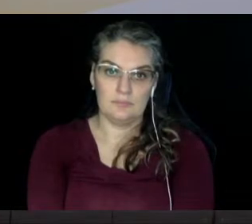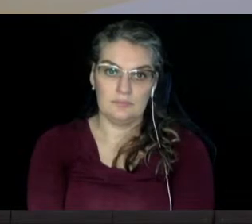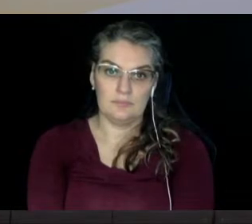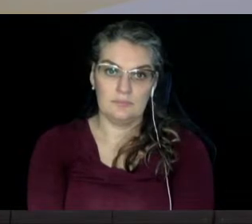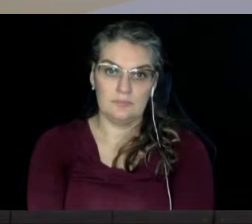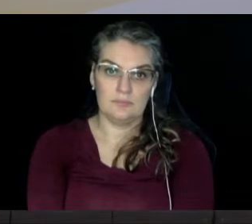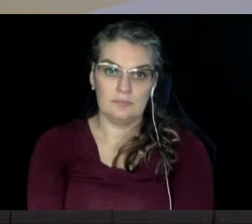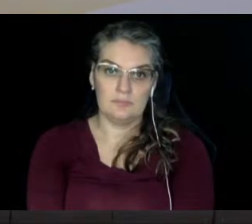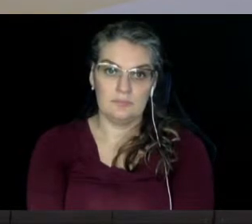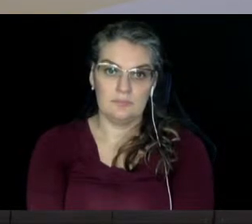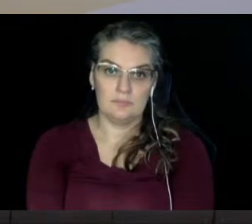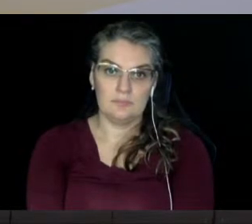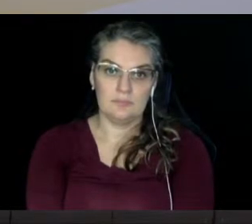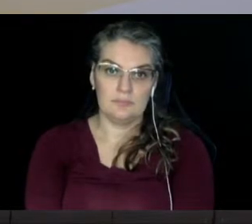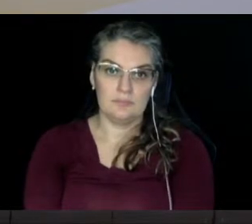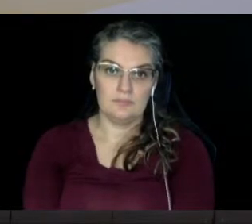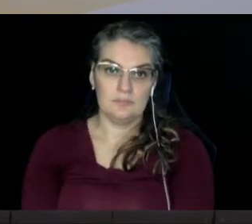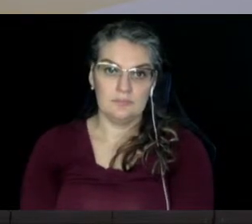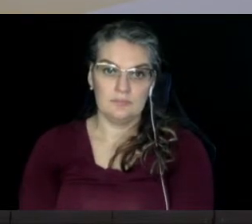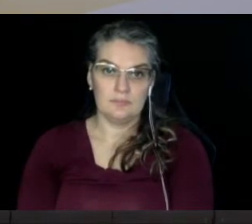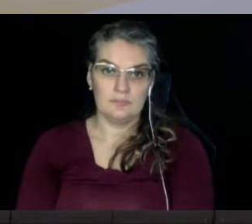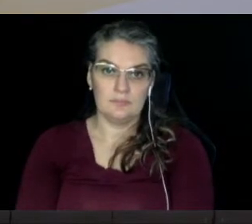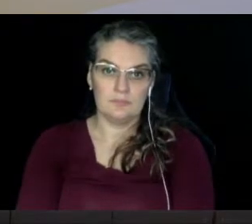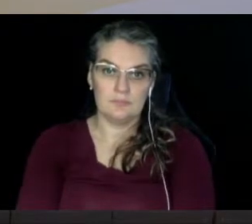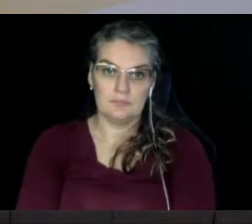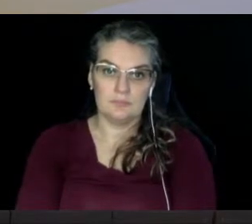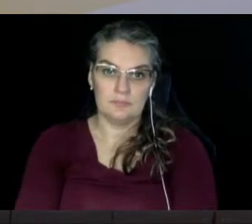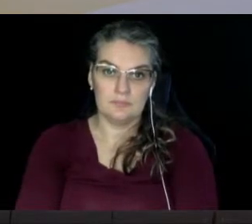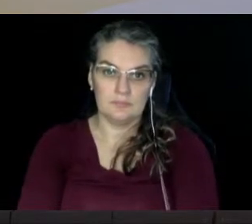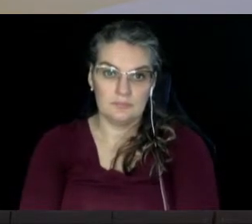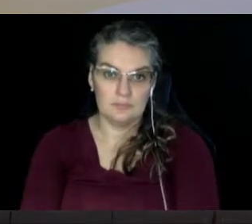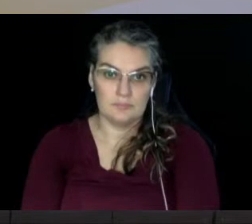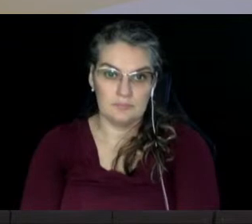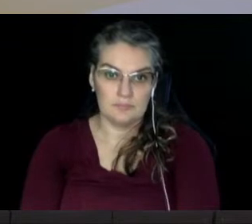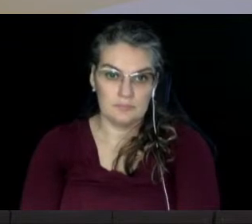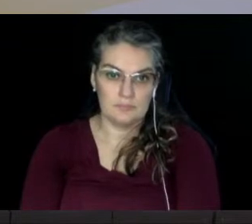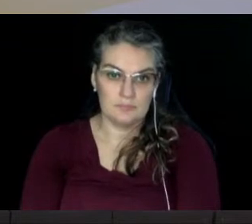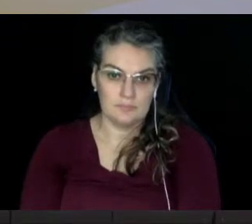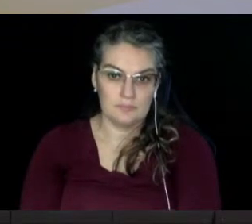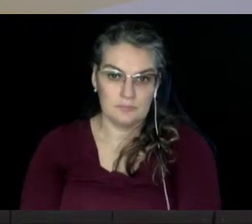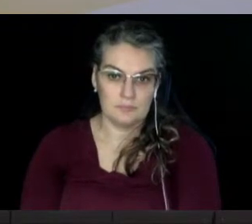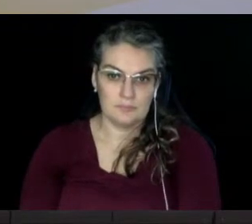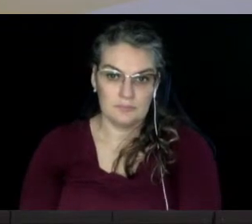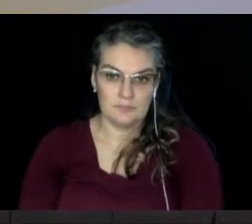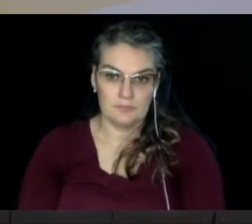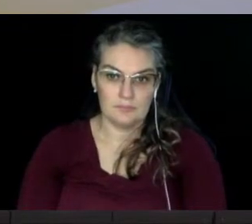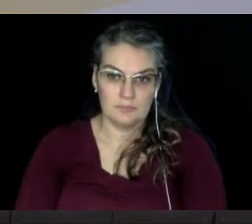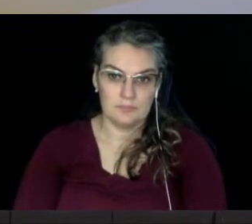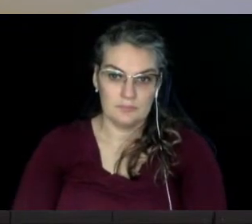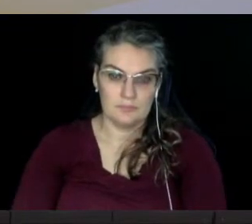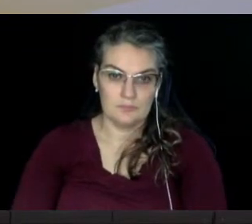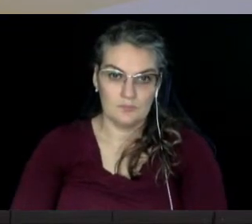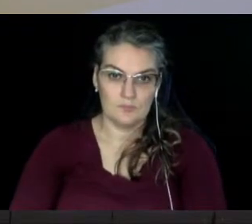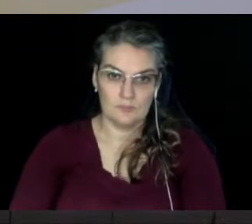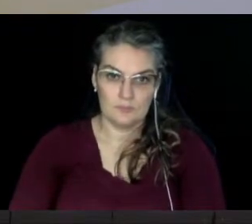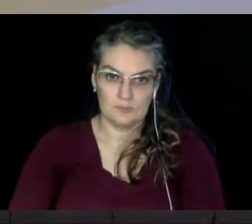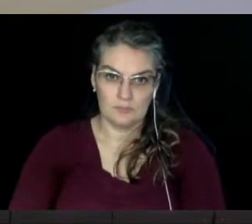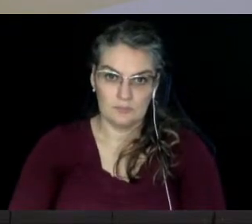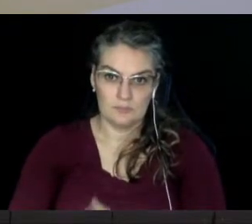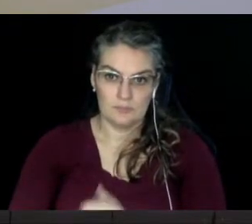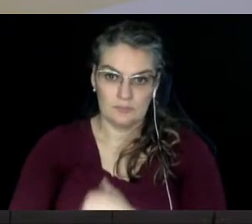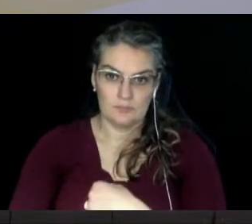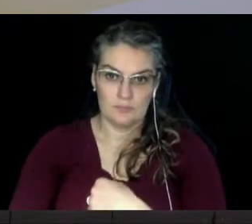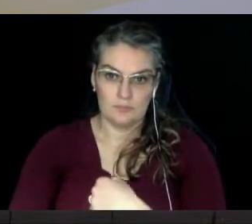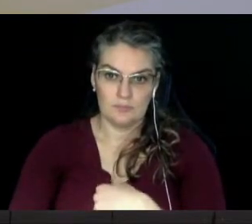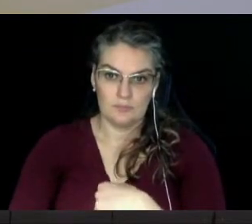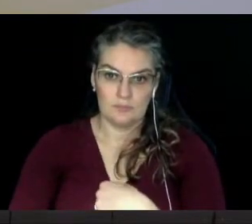Et je pense que on va y penser, on va y